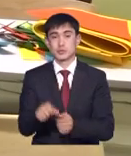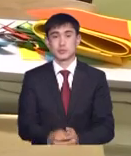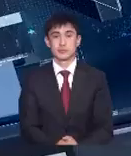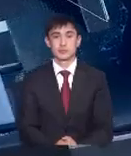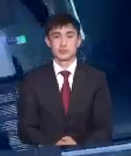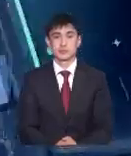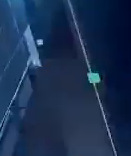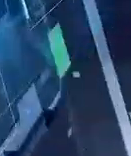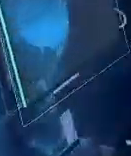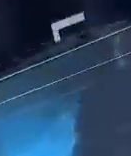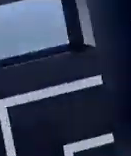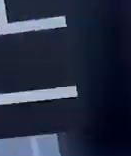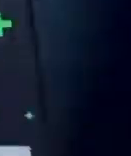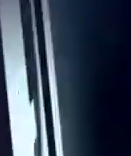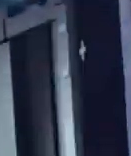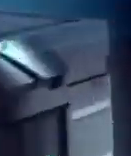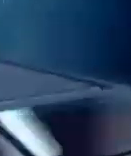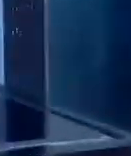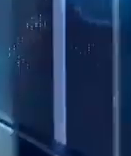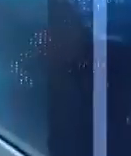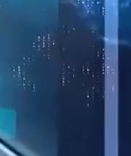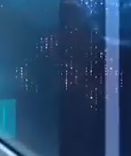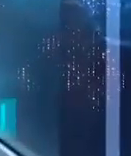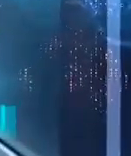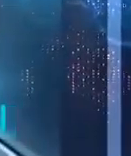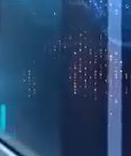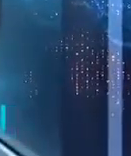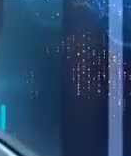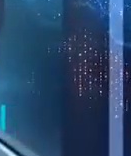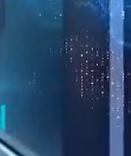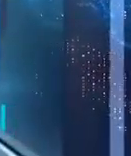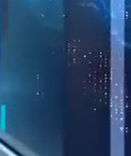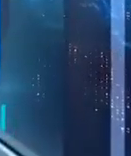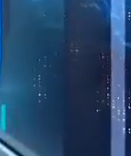отыр. Құрманжан Қасымжанұлы, Жандос Өмірбай, Жетісу арнасы.